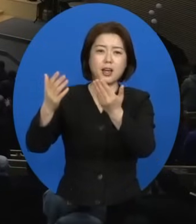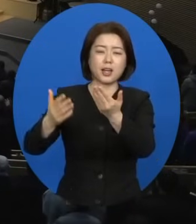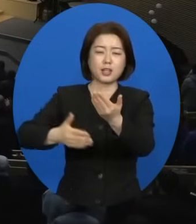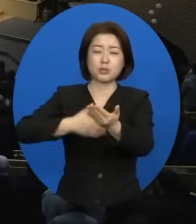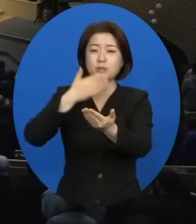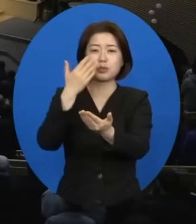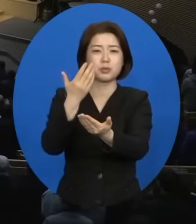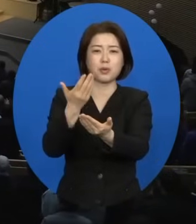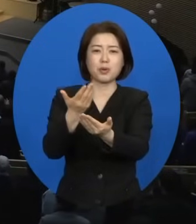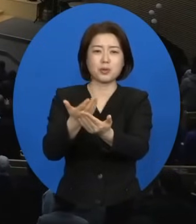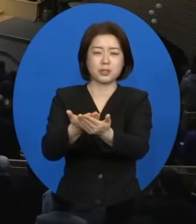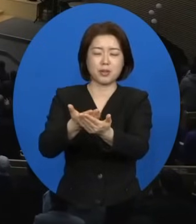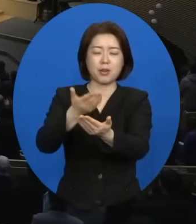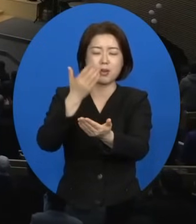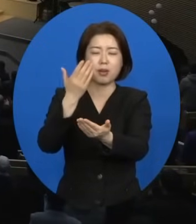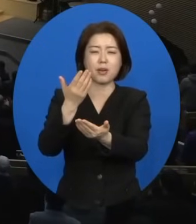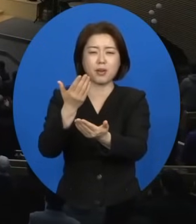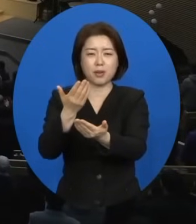받아주소서